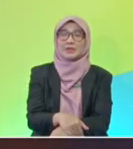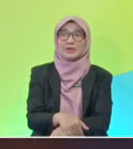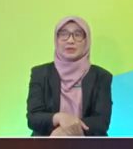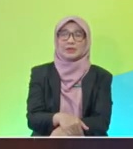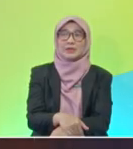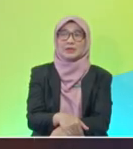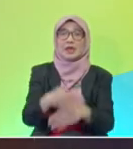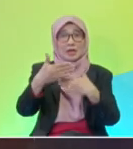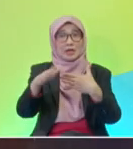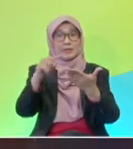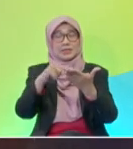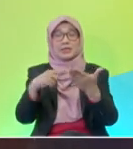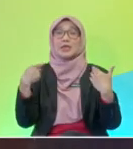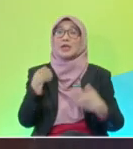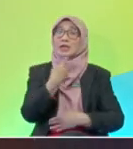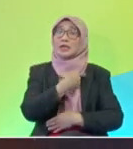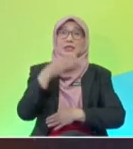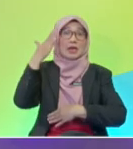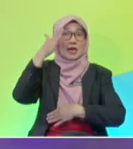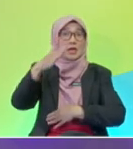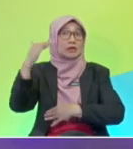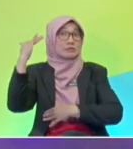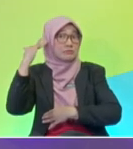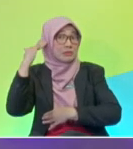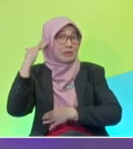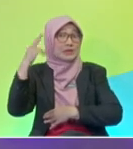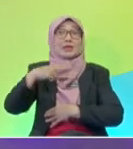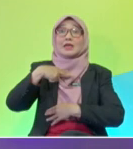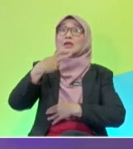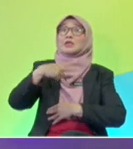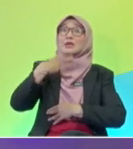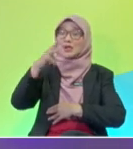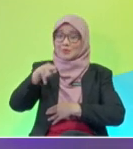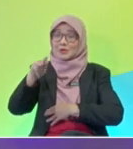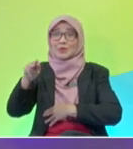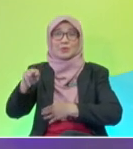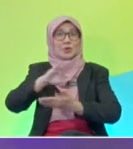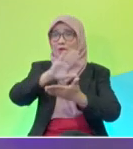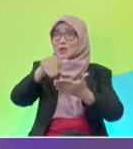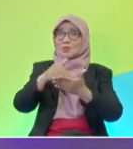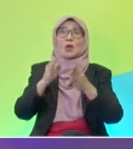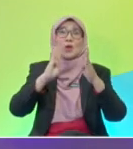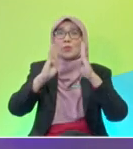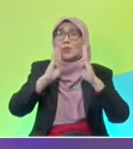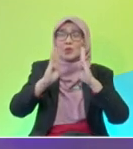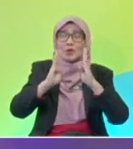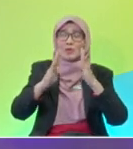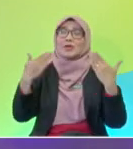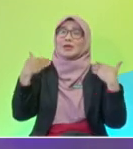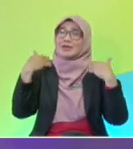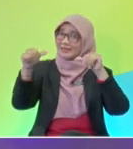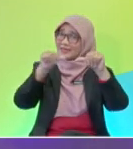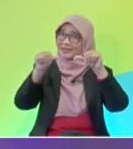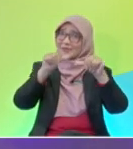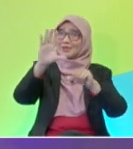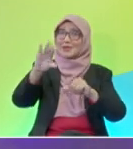ini selepas ini kita akan mendengar suara murid-muridlah sebab kita nak sembang-sembang kan lepas ni Cikgu akan sediakan aktiviti yang